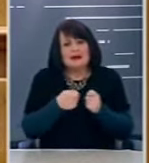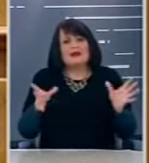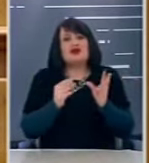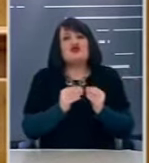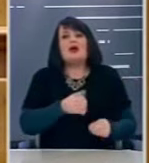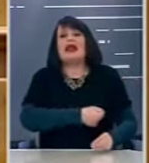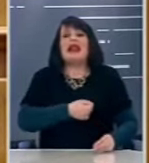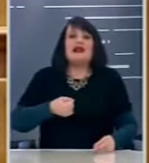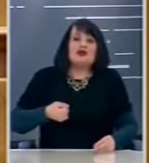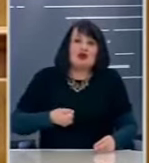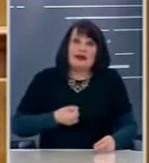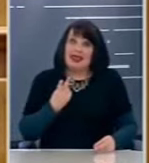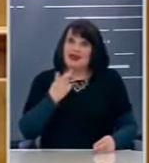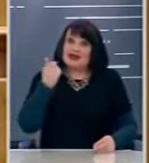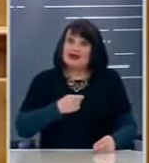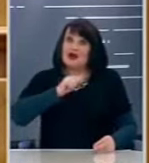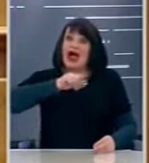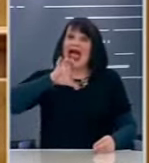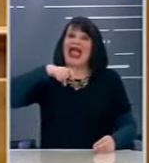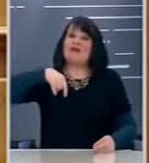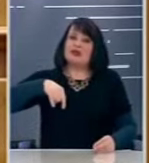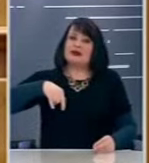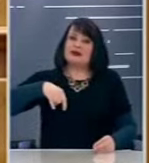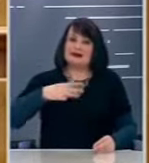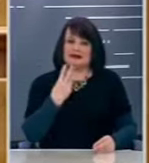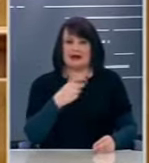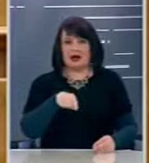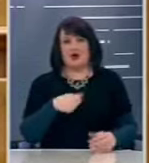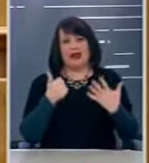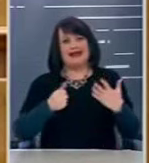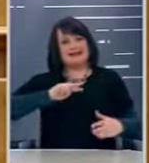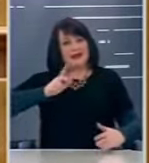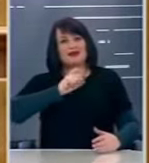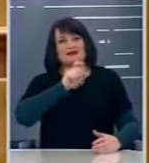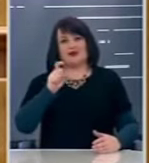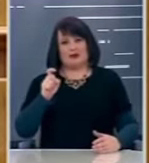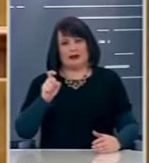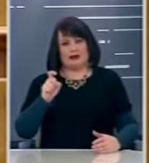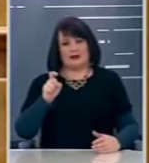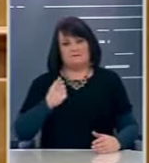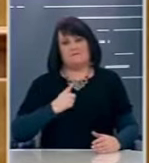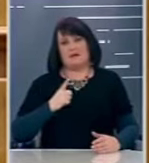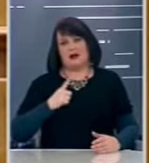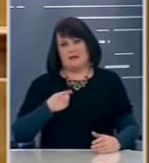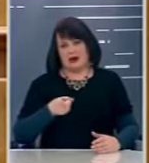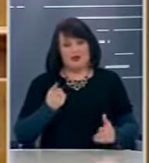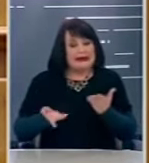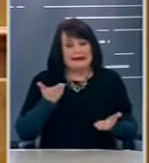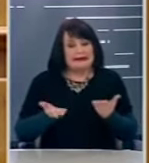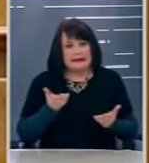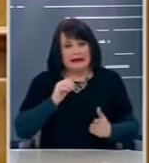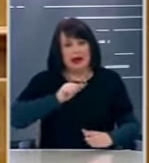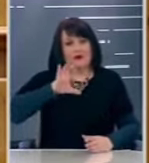λιτότητας 2% του ΑΕΠ, 3,6 δις με βάση την αντιστοίχηση στο σημερινό